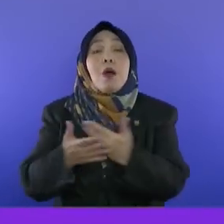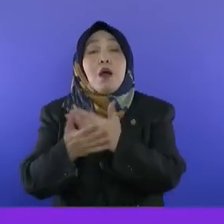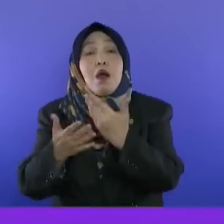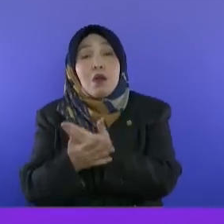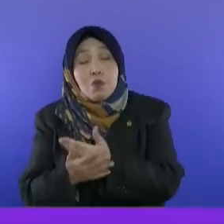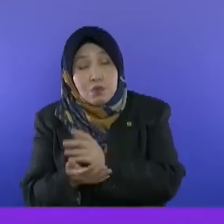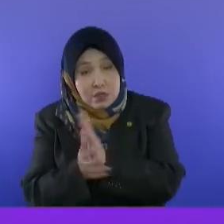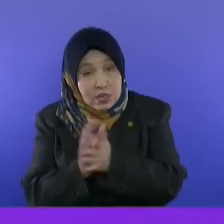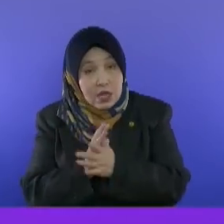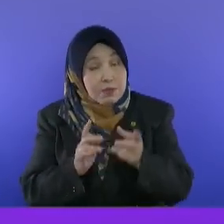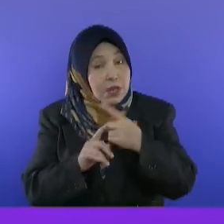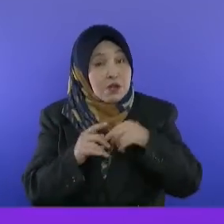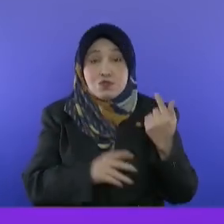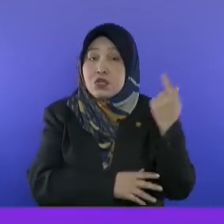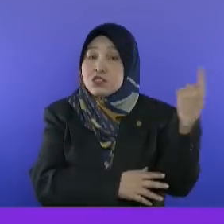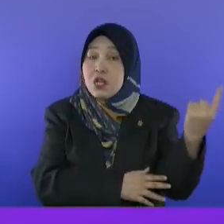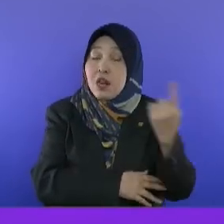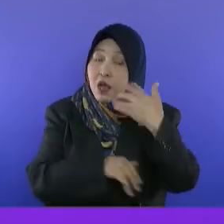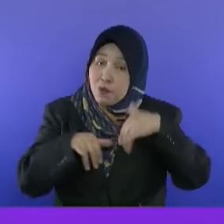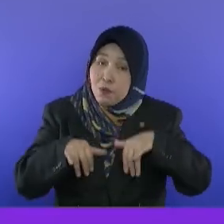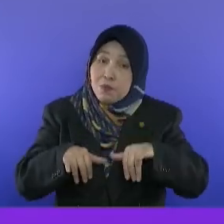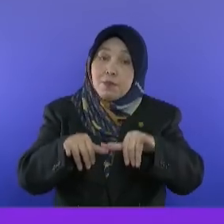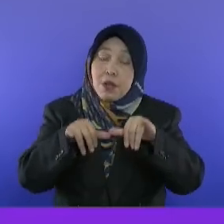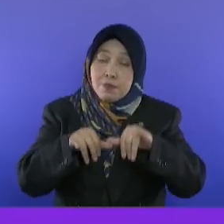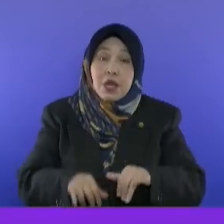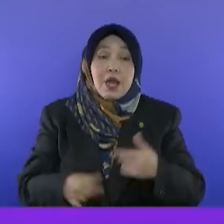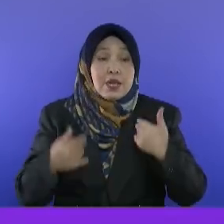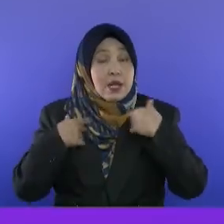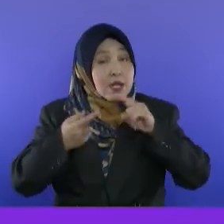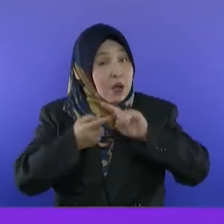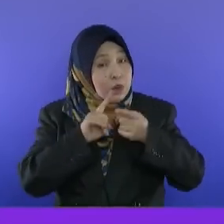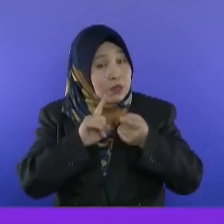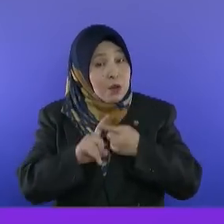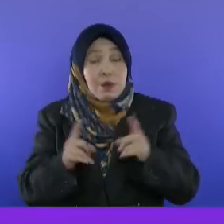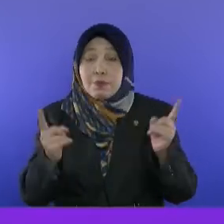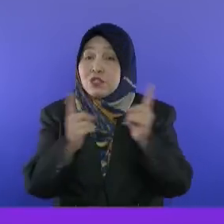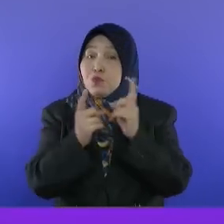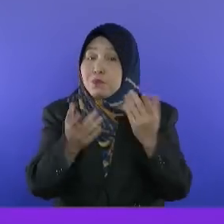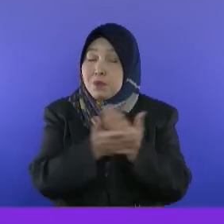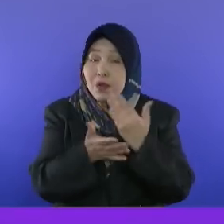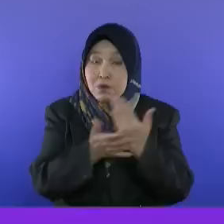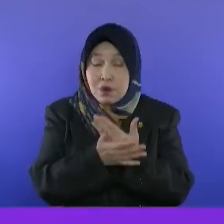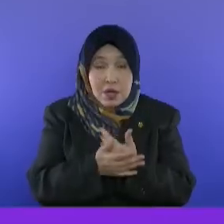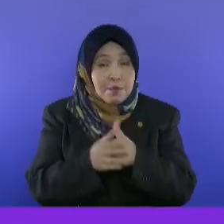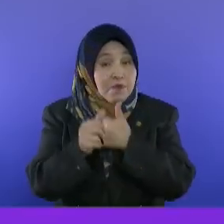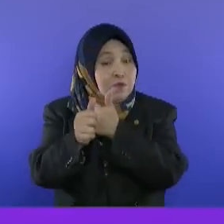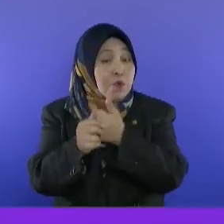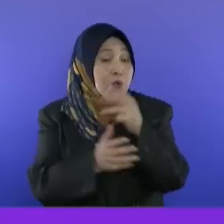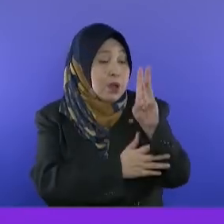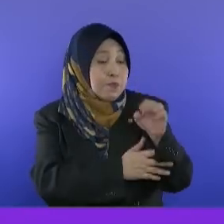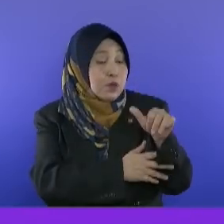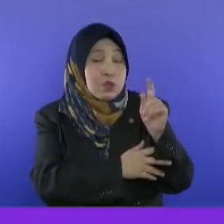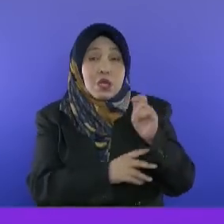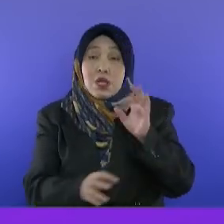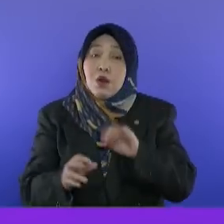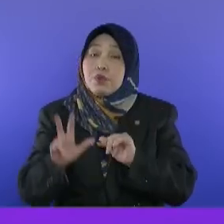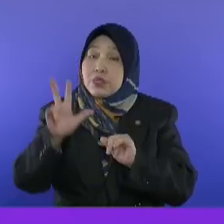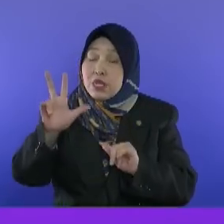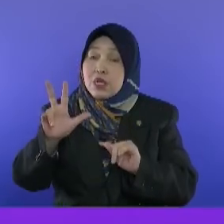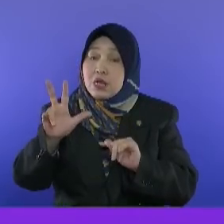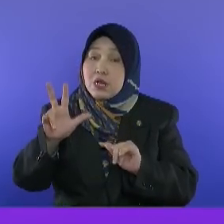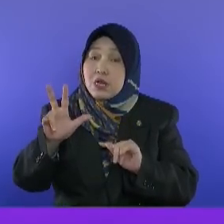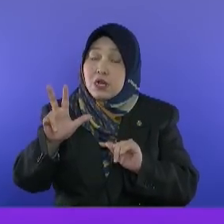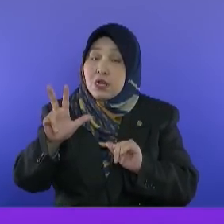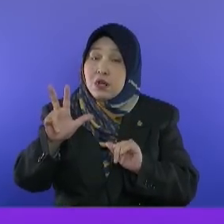bila sudah selalu Istiqomah ya Ada seorang kawan bila berjumpa bangun ini dia ikut main Quran time dia kalau tiga episode